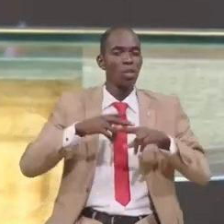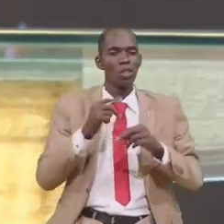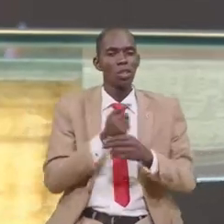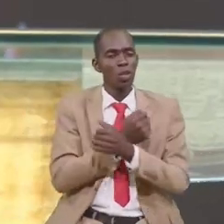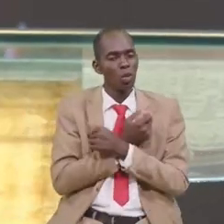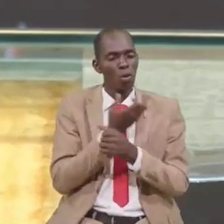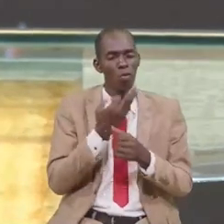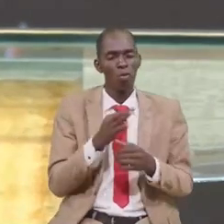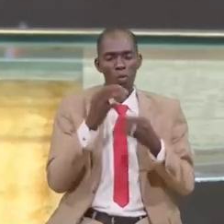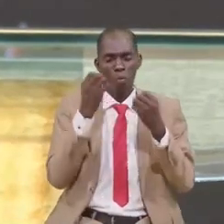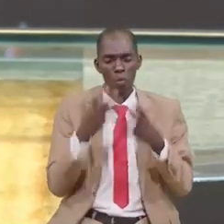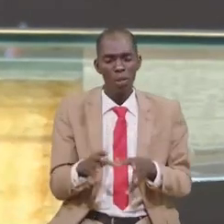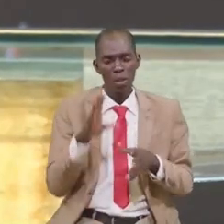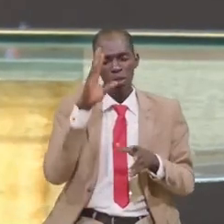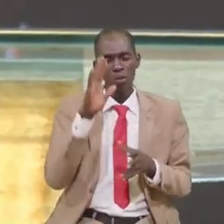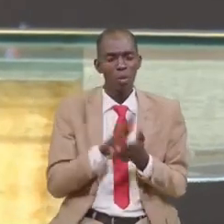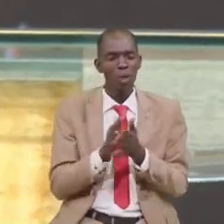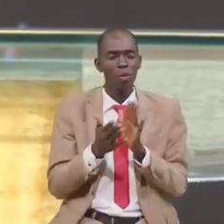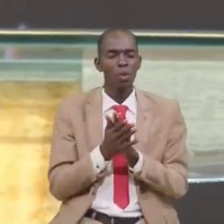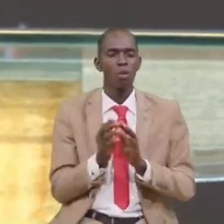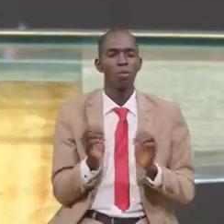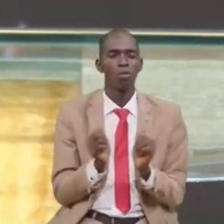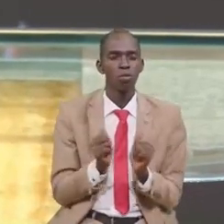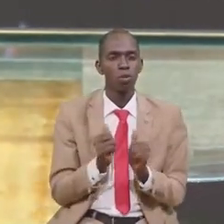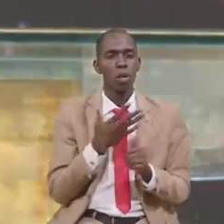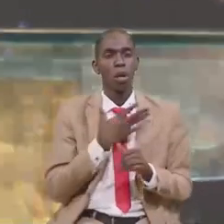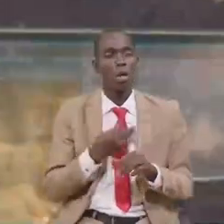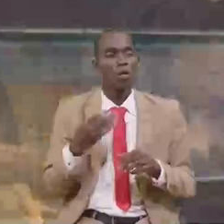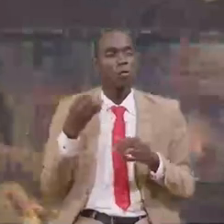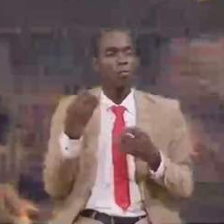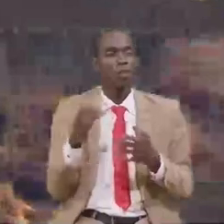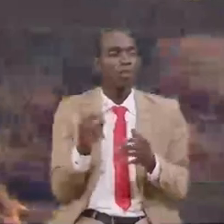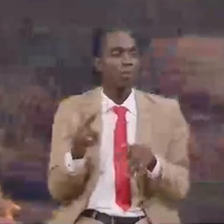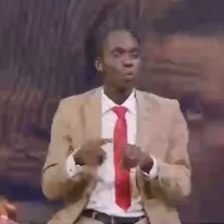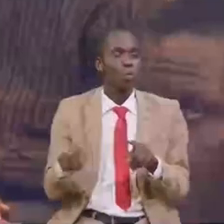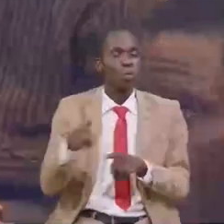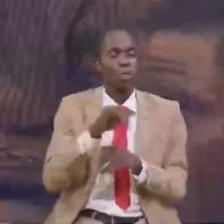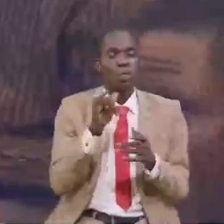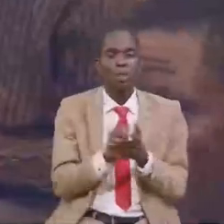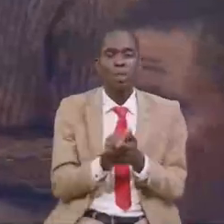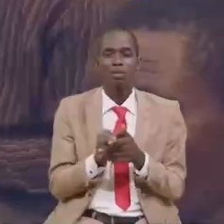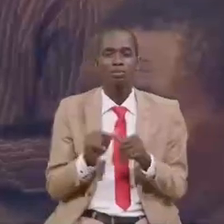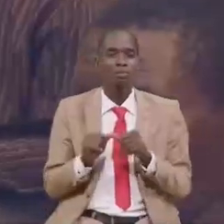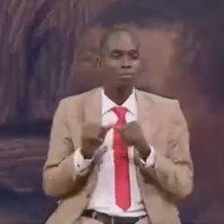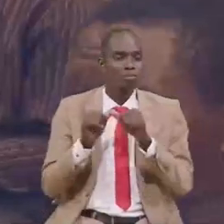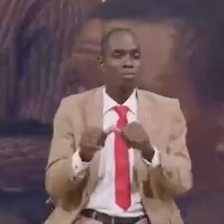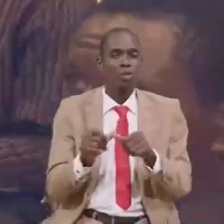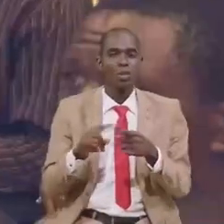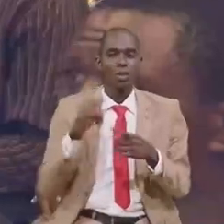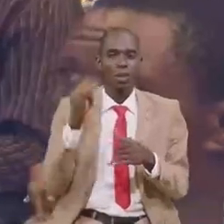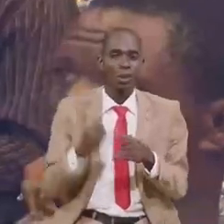plus grand nombre se refroidira. Mais celui qui persévérera jusqu'à la fin, dites-le moi, jusqu'à la fin sera